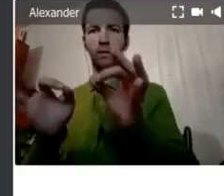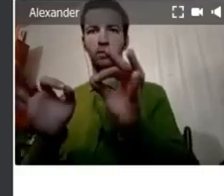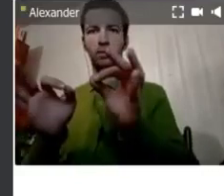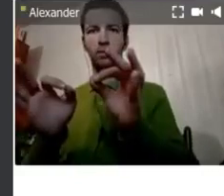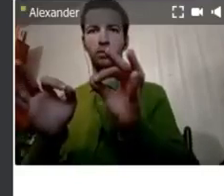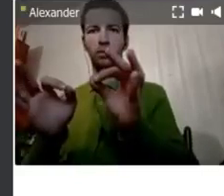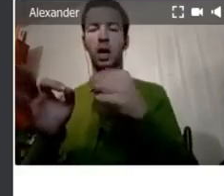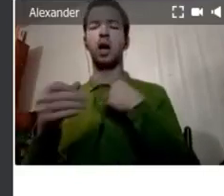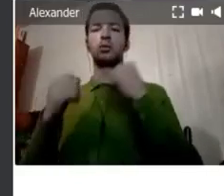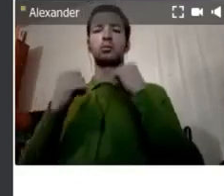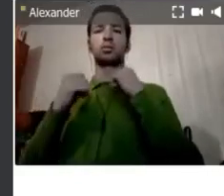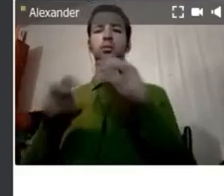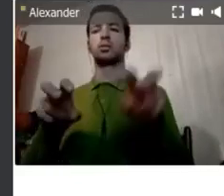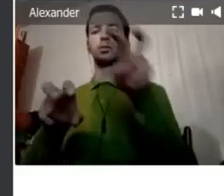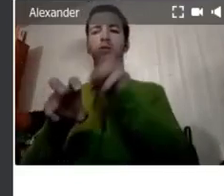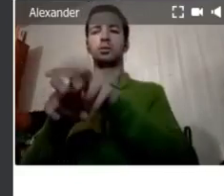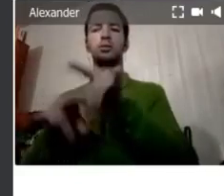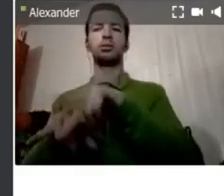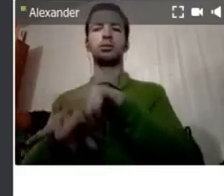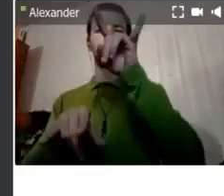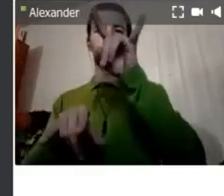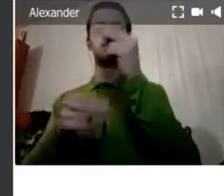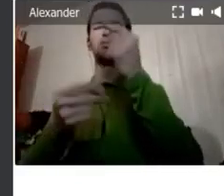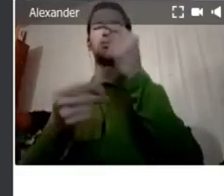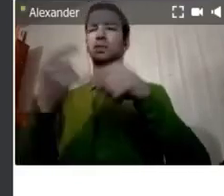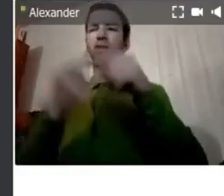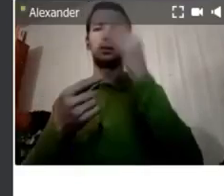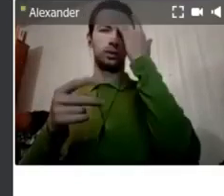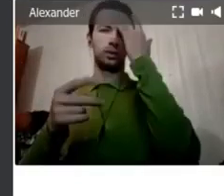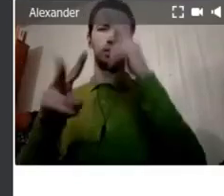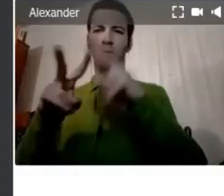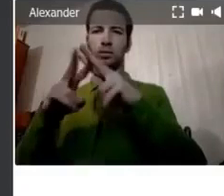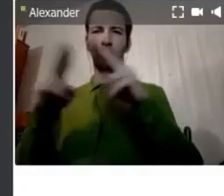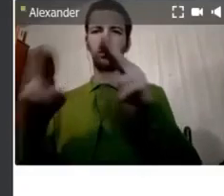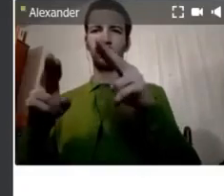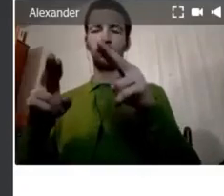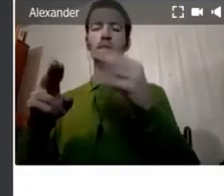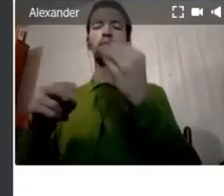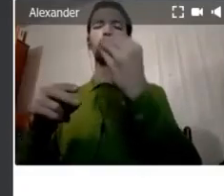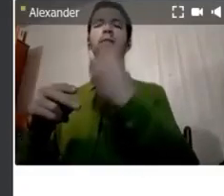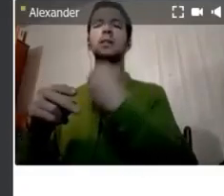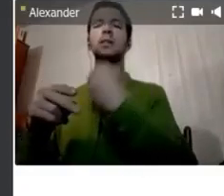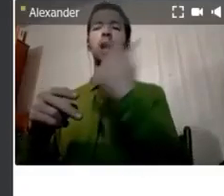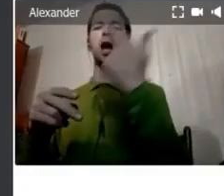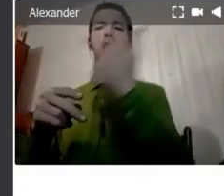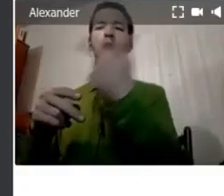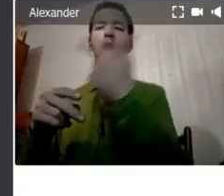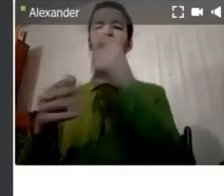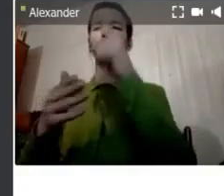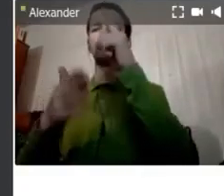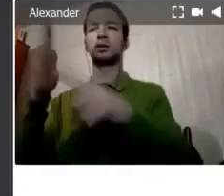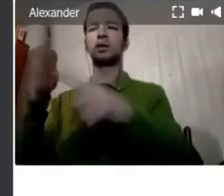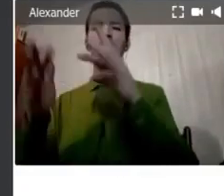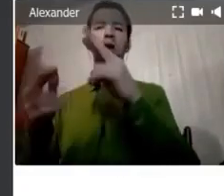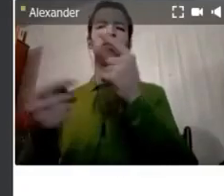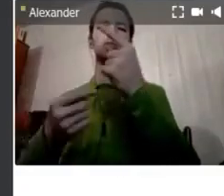без участия в маркетинг-плане. То есть любой абсолютно клиент может зайти на сайт и оформить себе